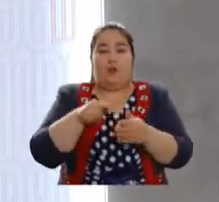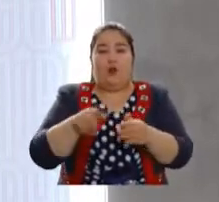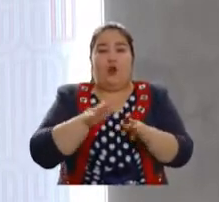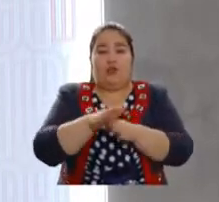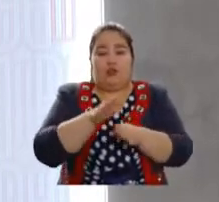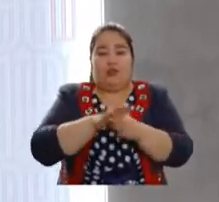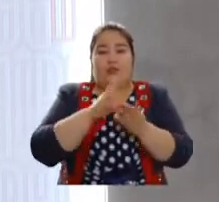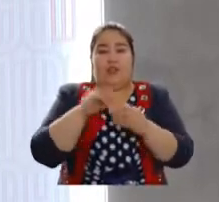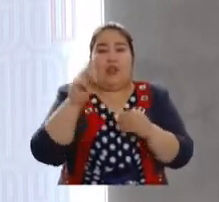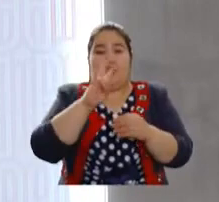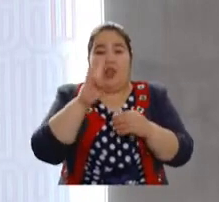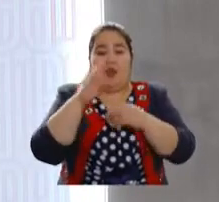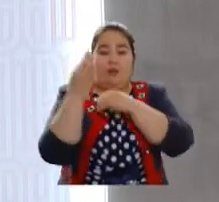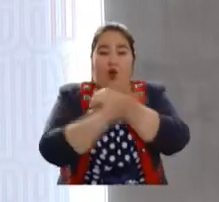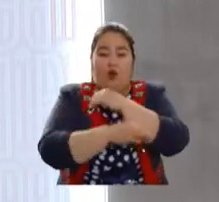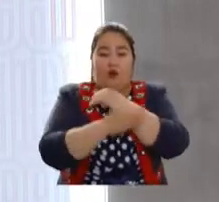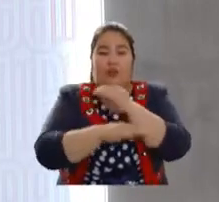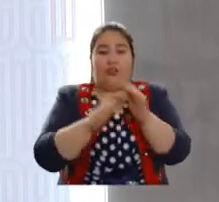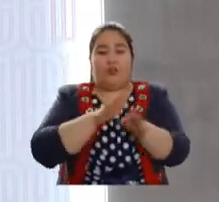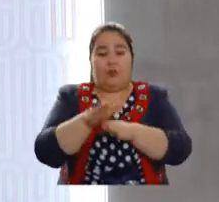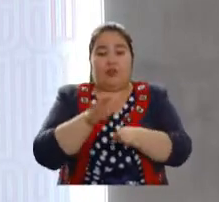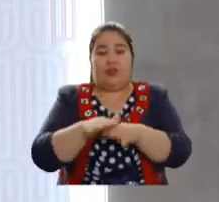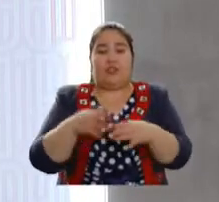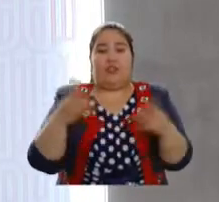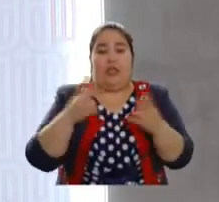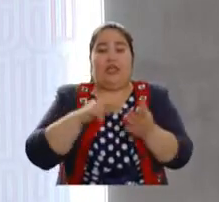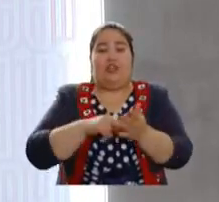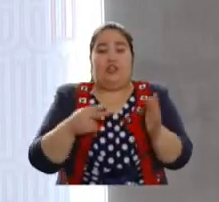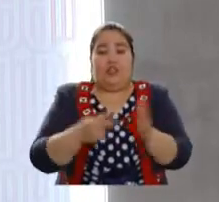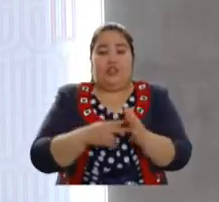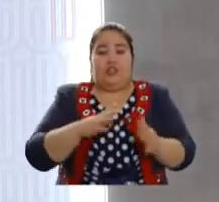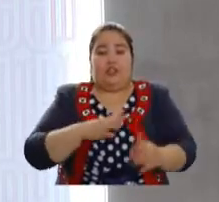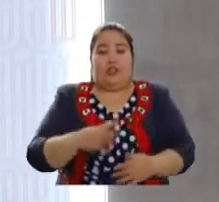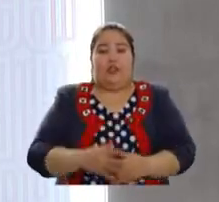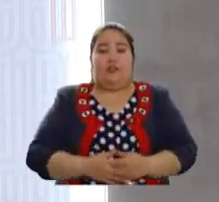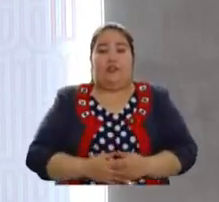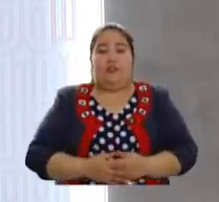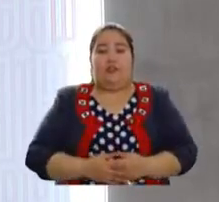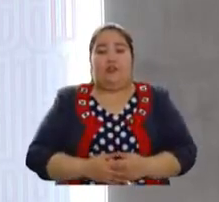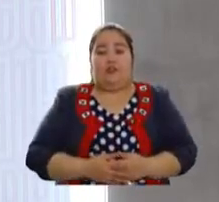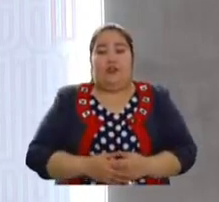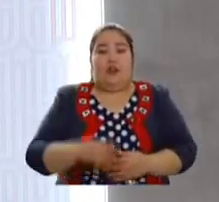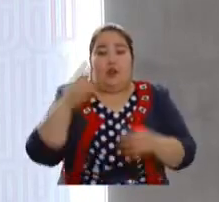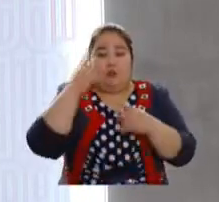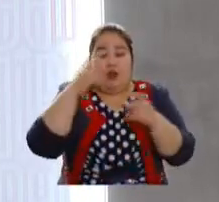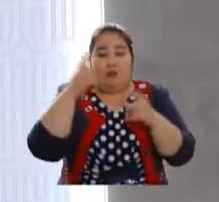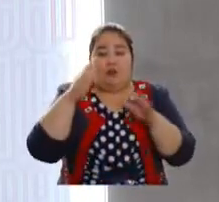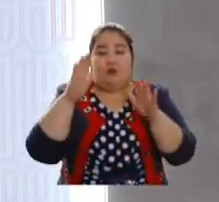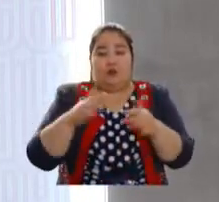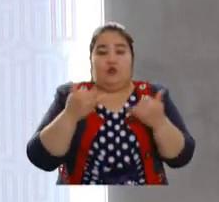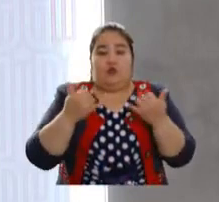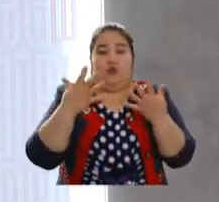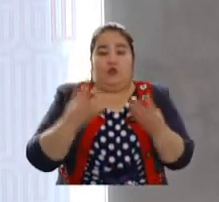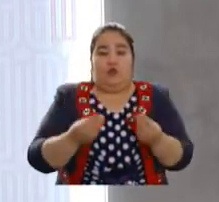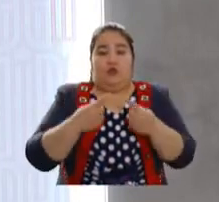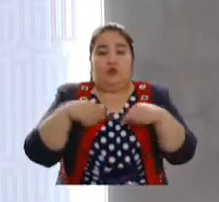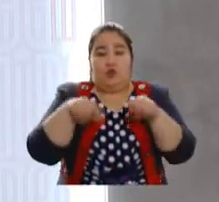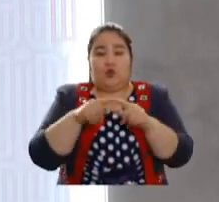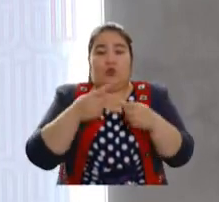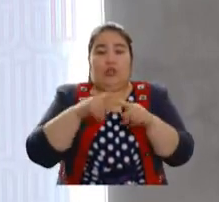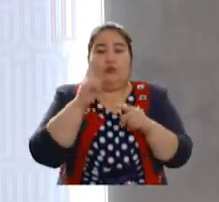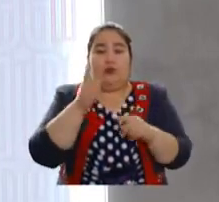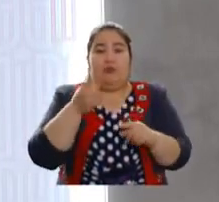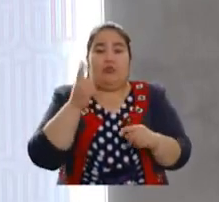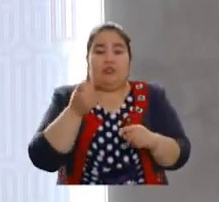noyabr oxirigacha bajarilishi rejalashtirilgan. Ma'lumot uchun bugungi kunda hududlarda